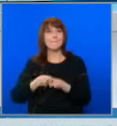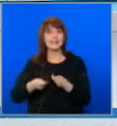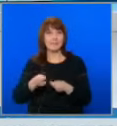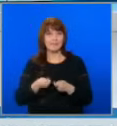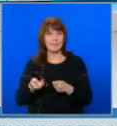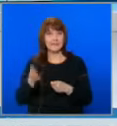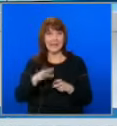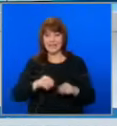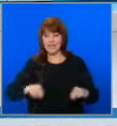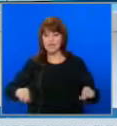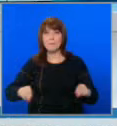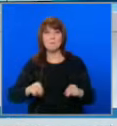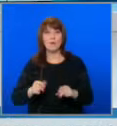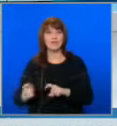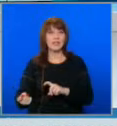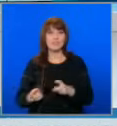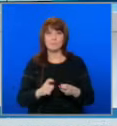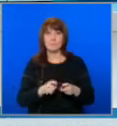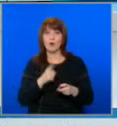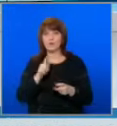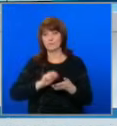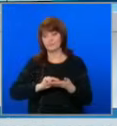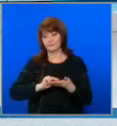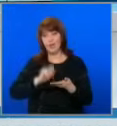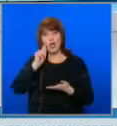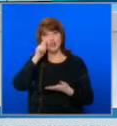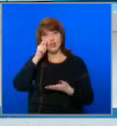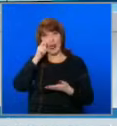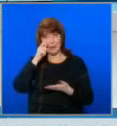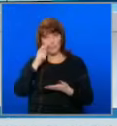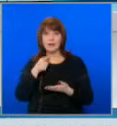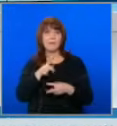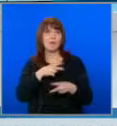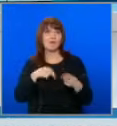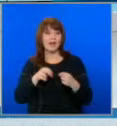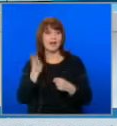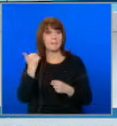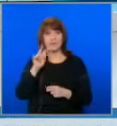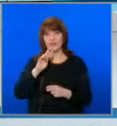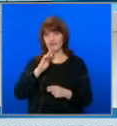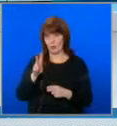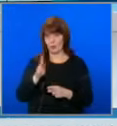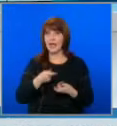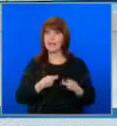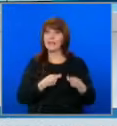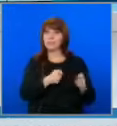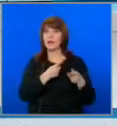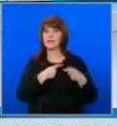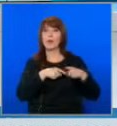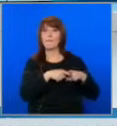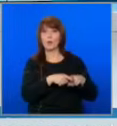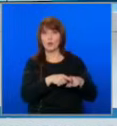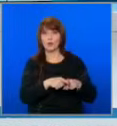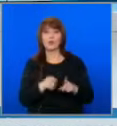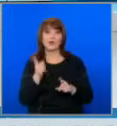след имотен спор предприемачите са подали жалба в гд боб която е проверена преди две години изпратена е на прокуратурата